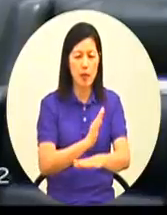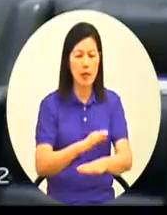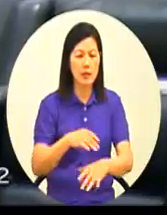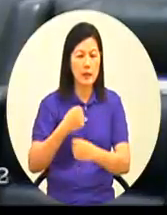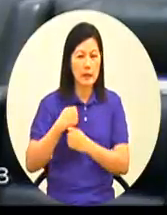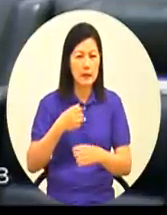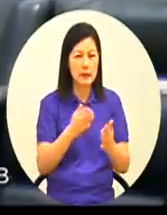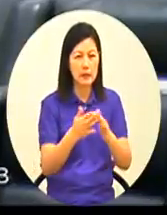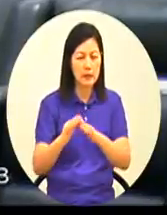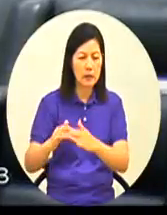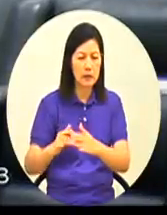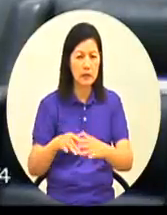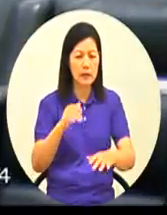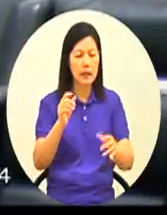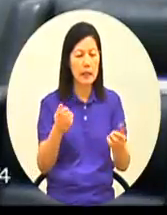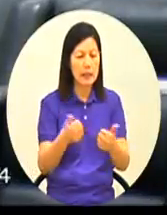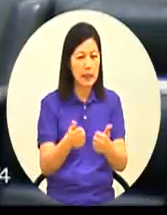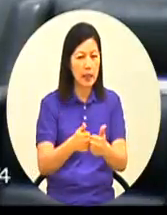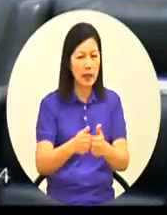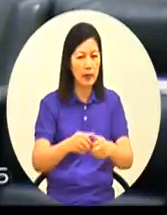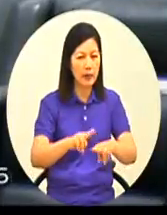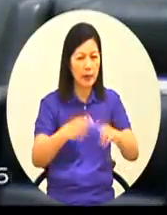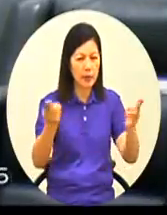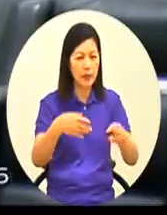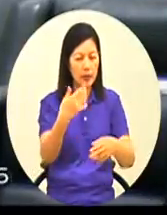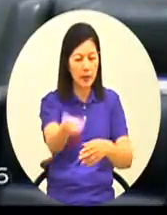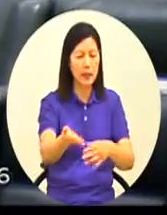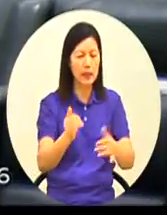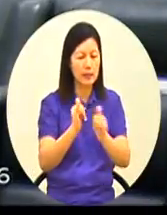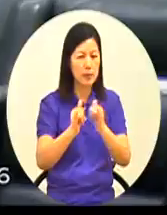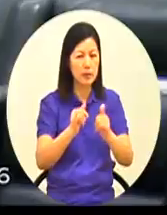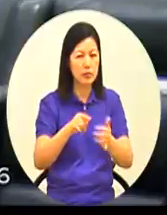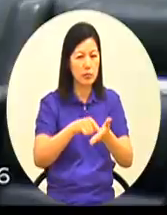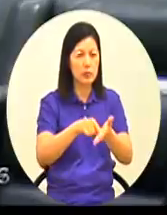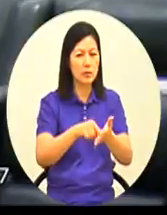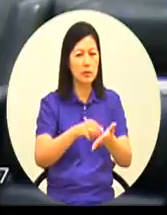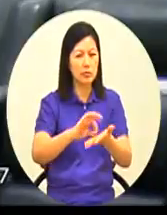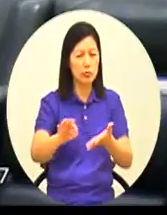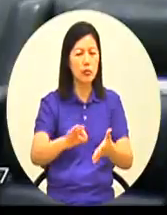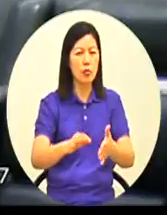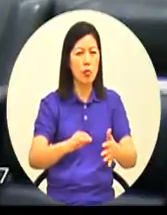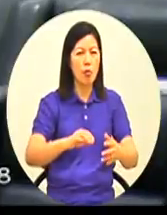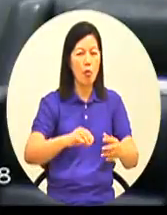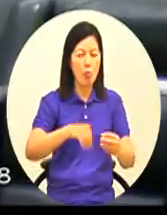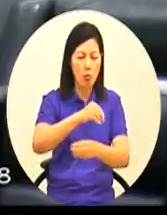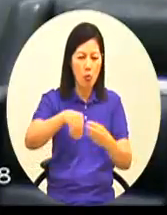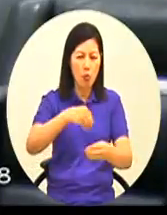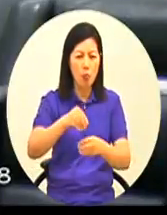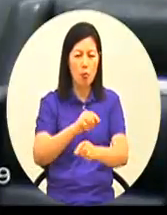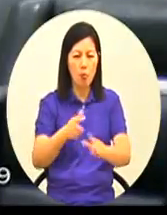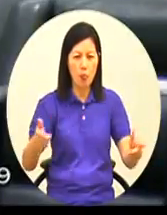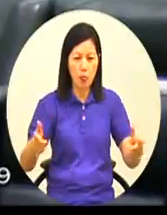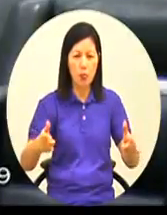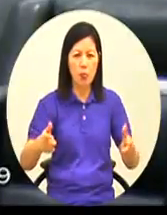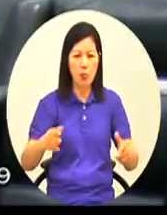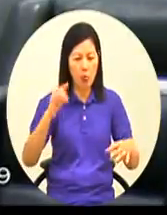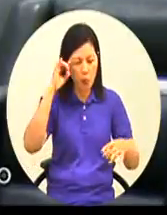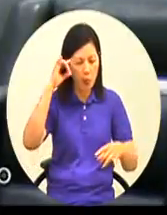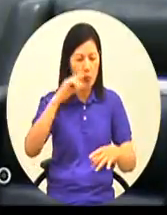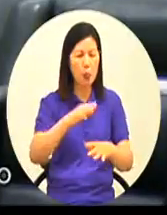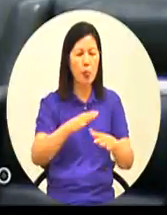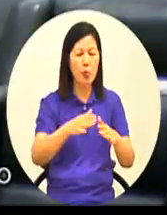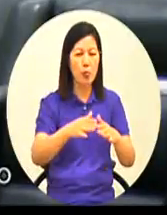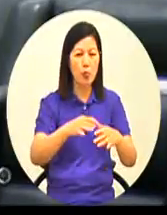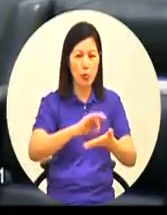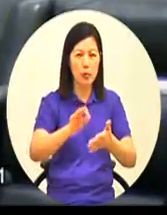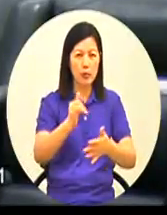会的会议空间都应该开放让市民朋友来申请来使用，来活化这些空间。那目前我们又要推动所谓